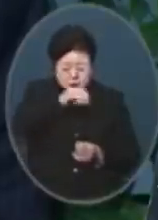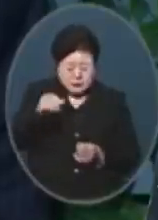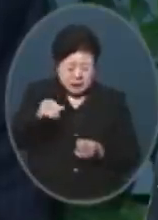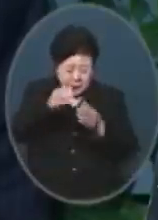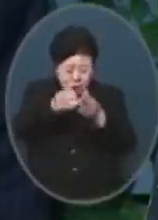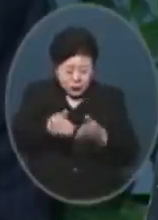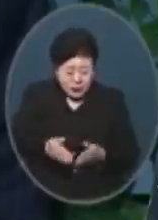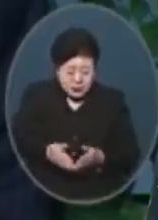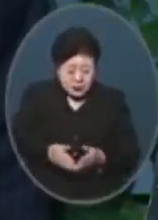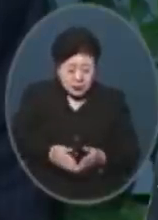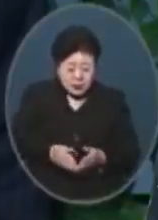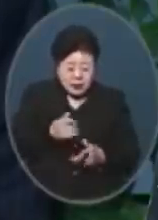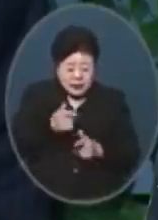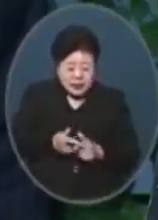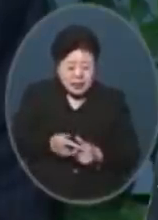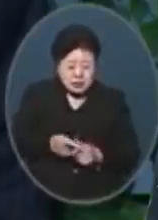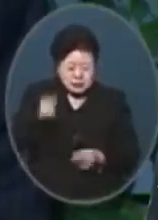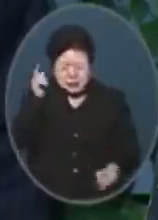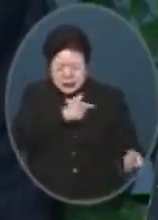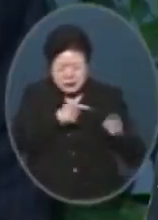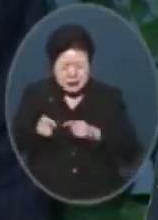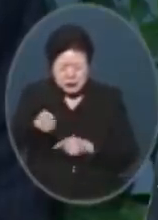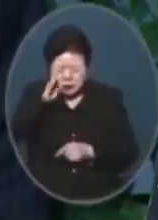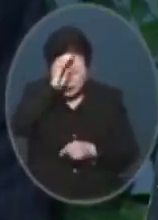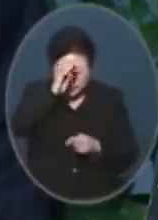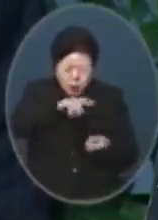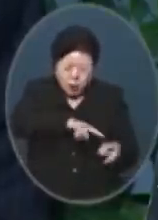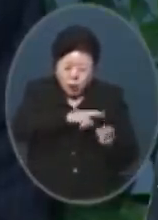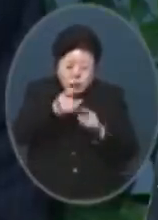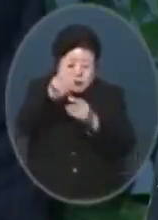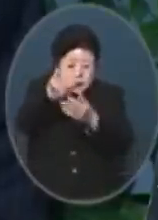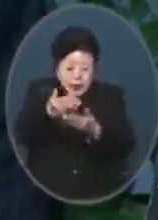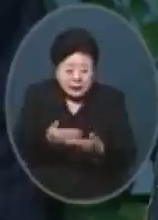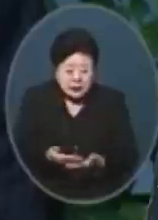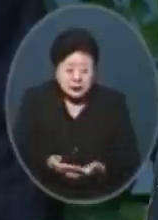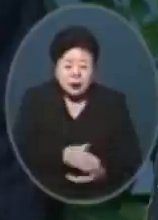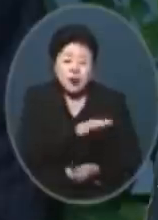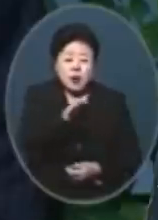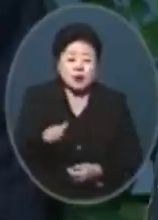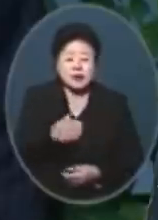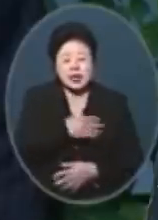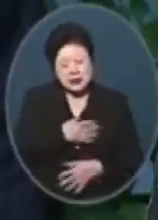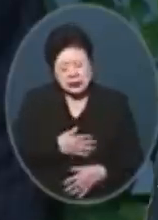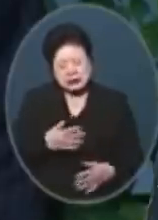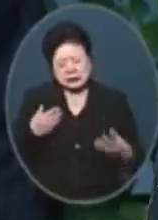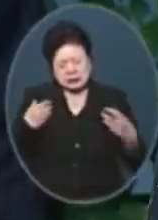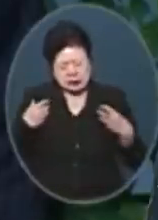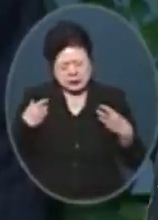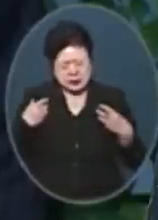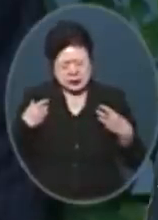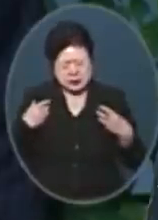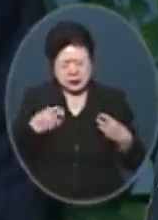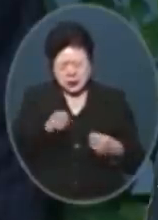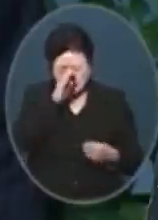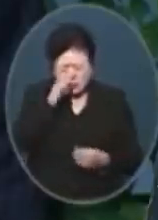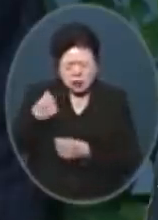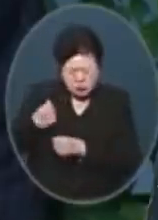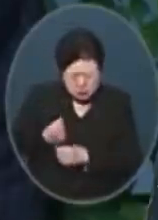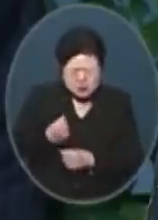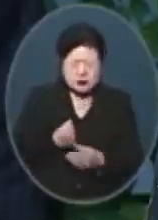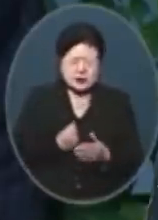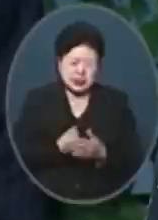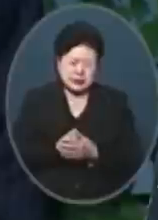통하여 예수님이 채찍에 맞으심으로 우리의 연약을 담당하시고 병을